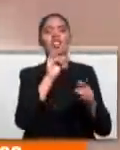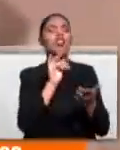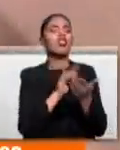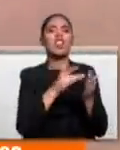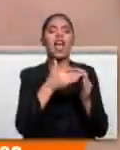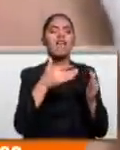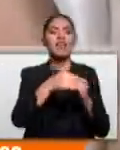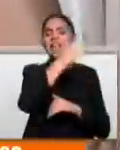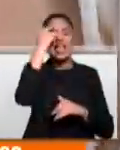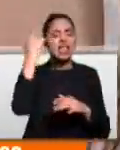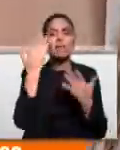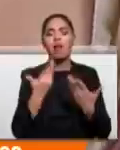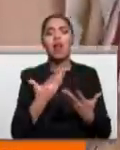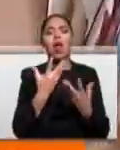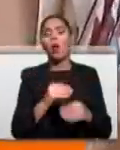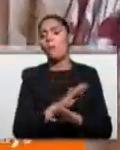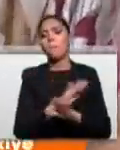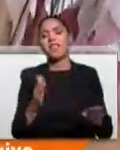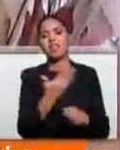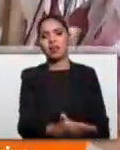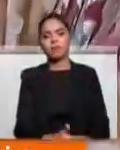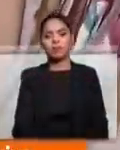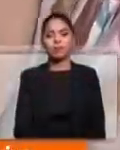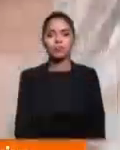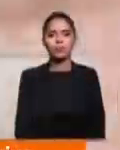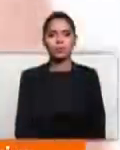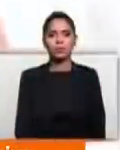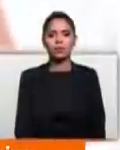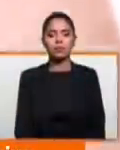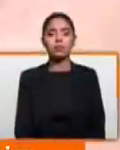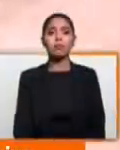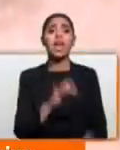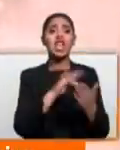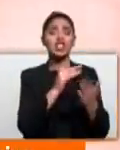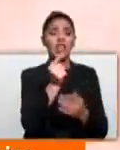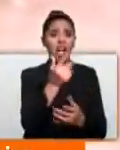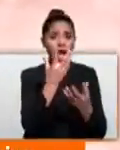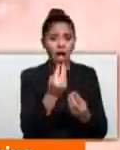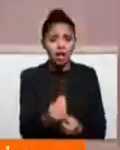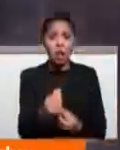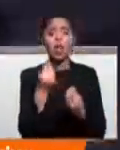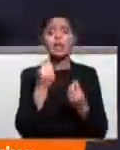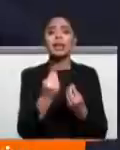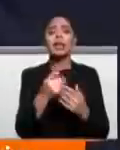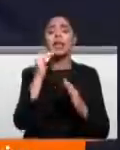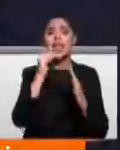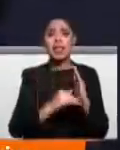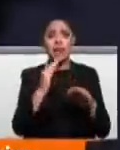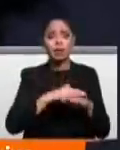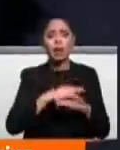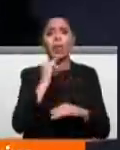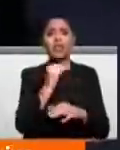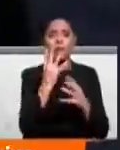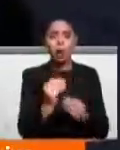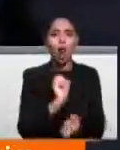kalmadı evdeki yavruma ne diyeyim Annem dedi kaybettik mi diyeyim hem cezayı az bulan hem de iyi hal indirimi yapılmasına